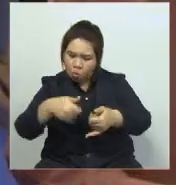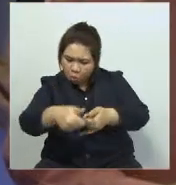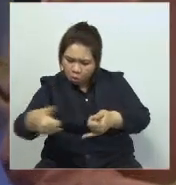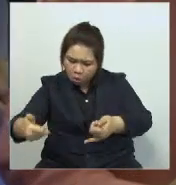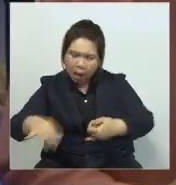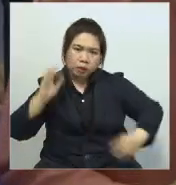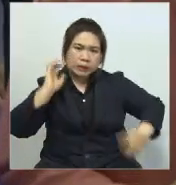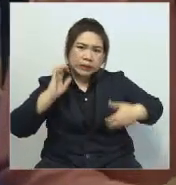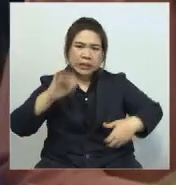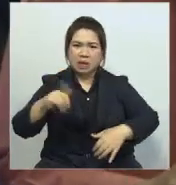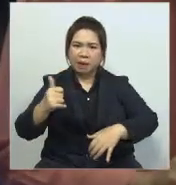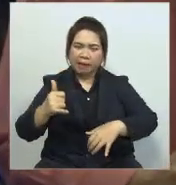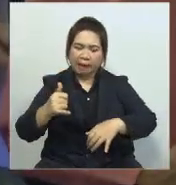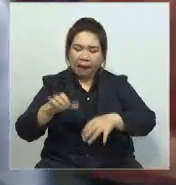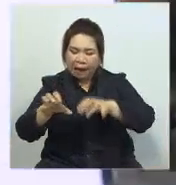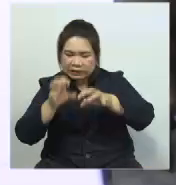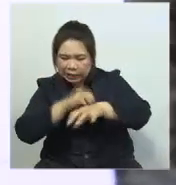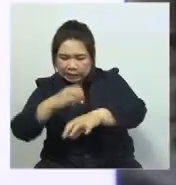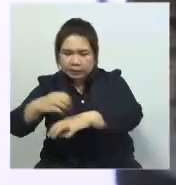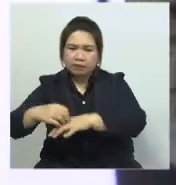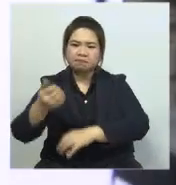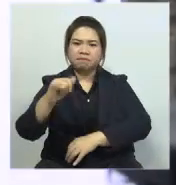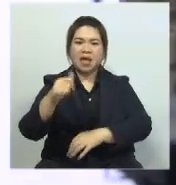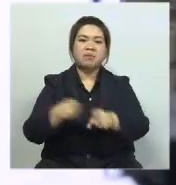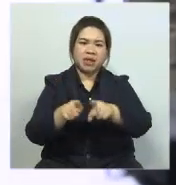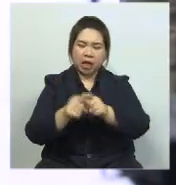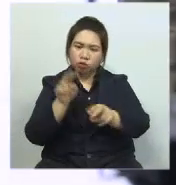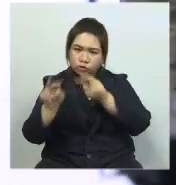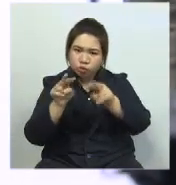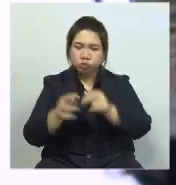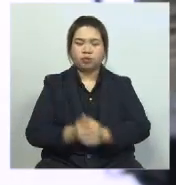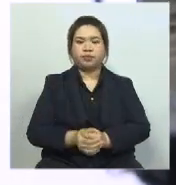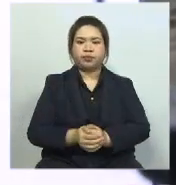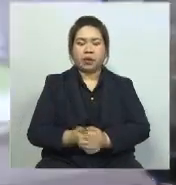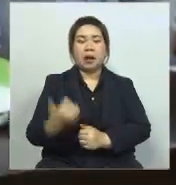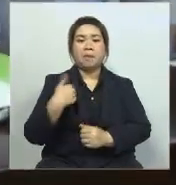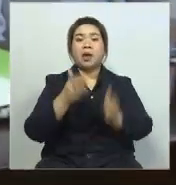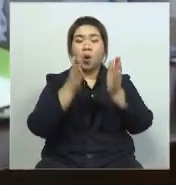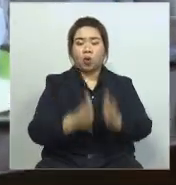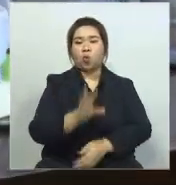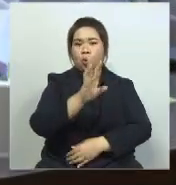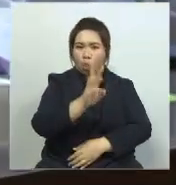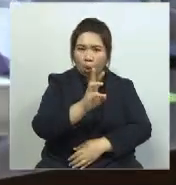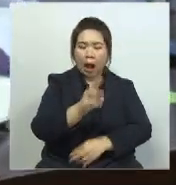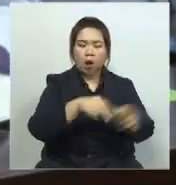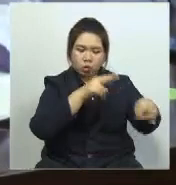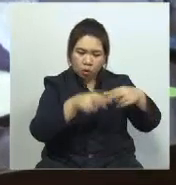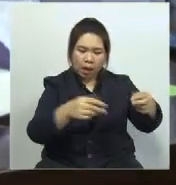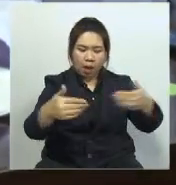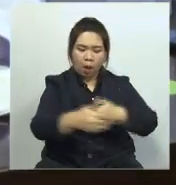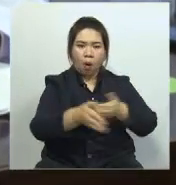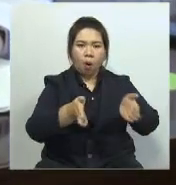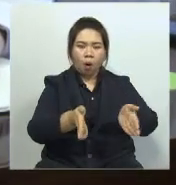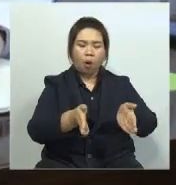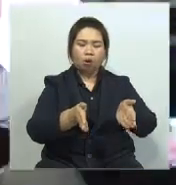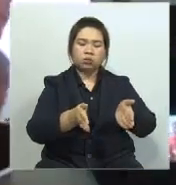มทั้งลิงที่อาจลงมาทำร้ายนักท่องเที่ยวส่วนการดูแลผู้บาดเจ็บและครอบครัวทั้ง6คนได้ดูแลทั้งเรื่องที่พักและห้องพักที่โร